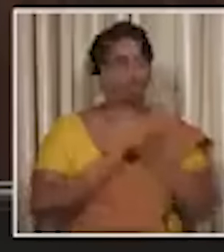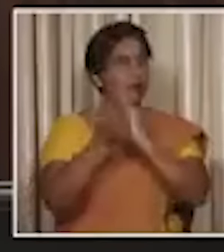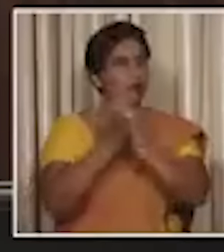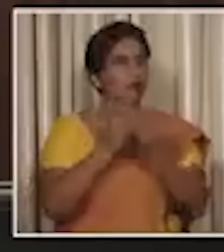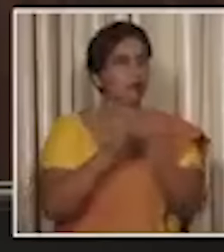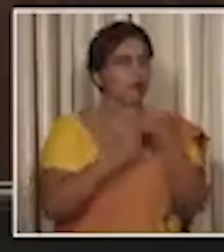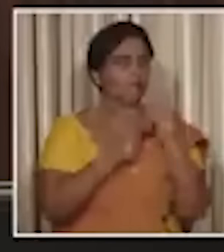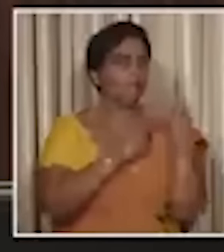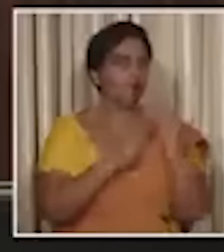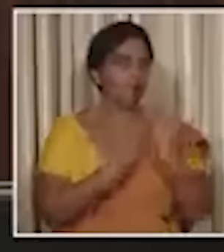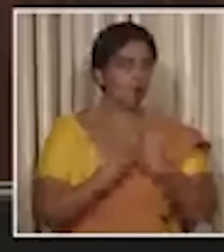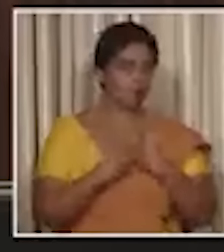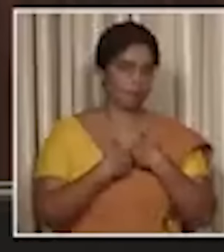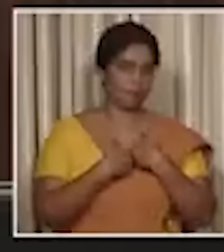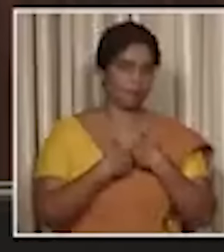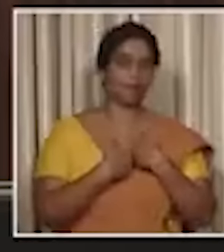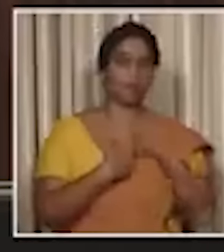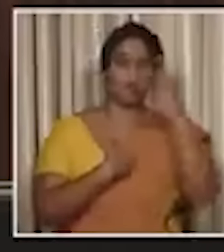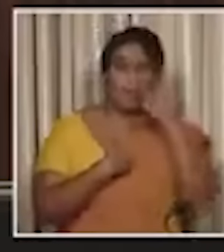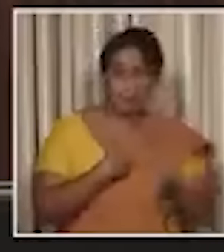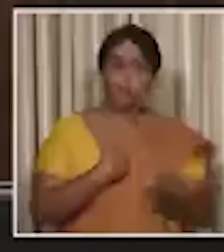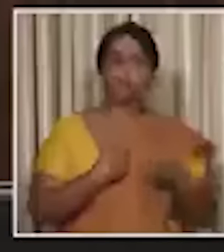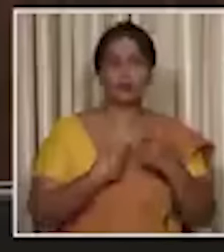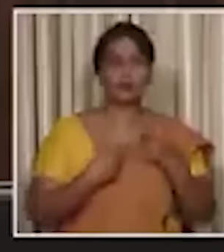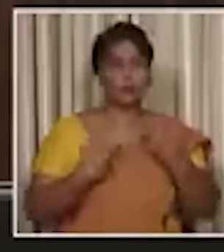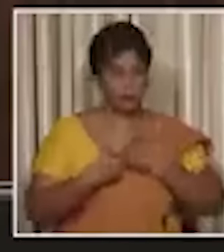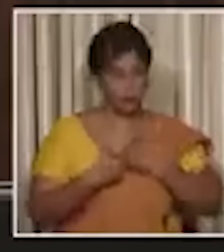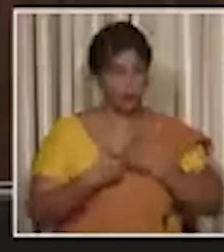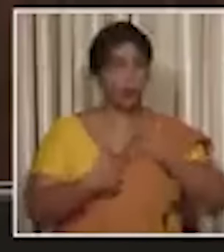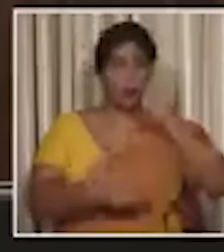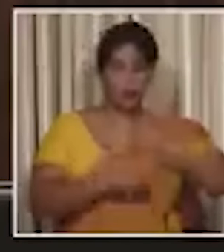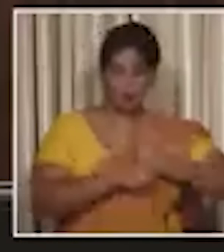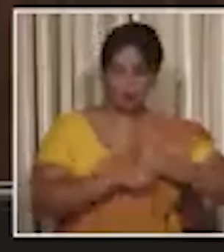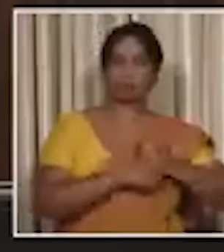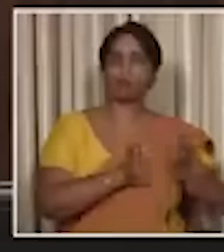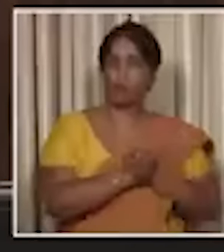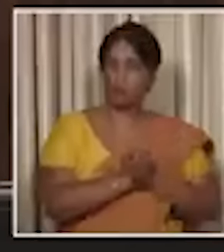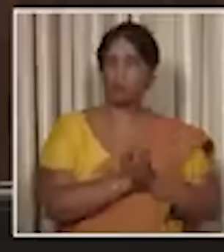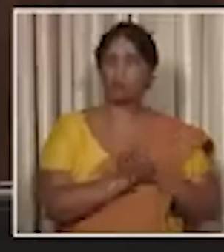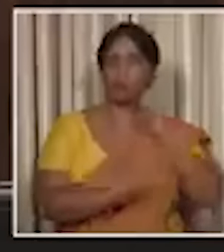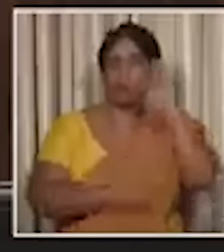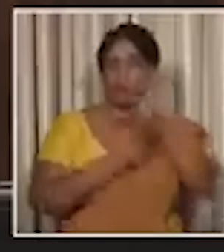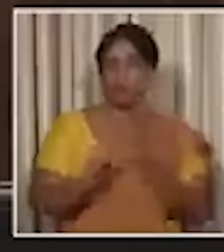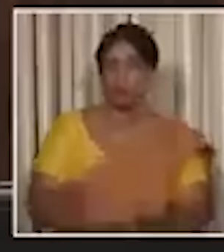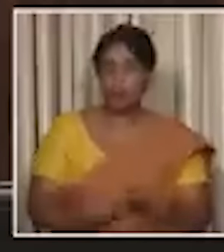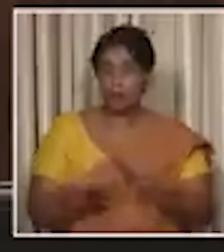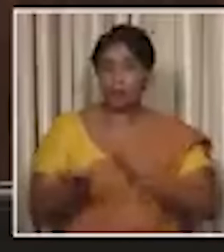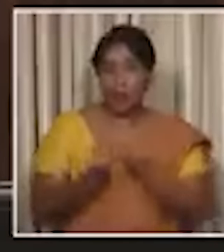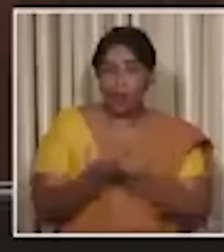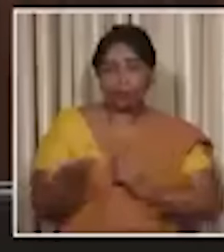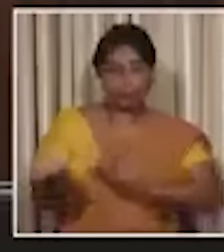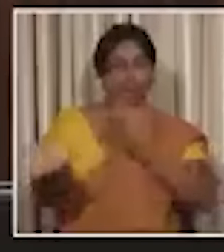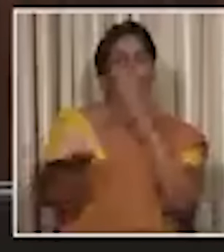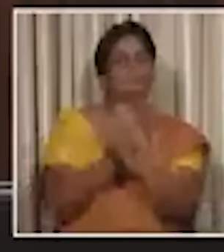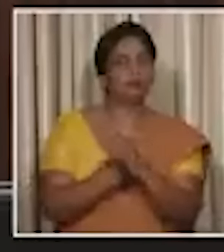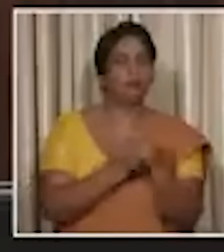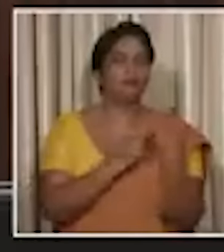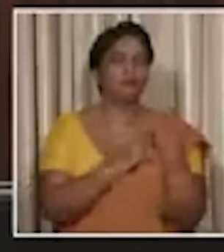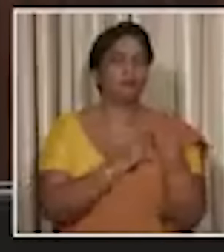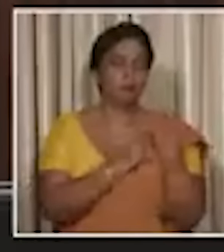அப்பே வகக்கீம் இனிசா மகாசா அப்பே ரஜே ஜனதாவங்கே உவமனாவன் இட்டுக்கிரீம சந்தா பெந்தி